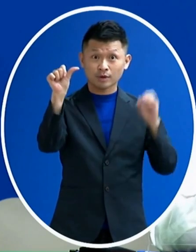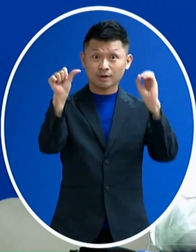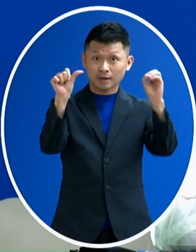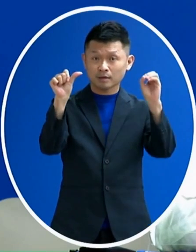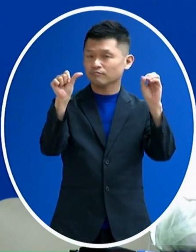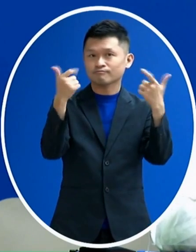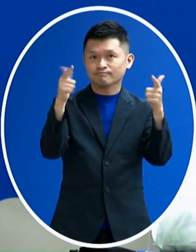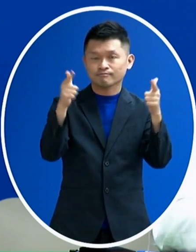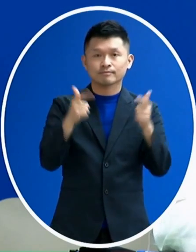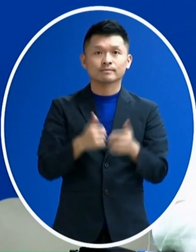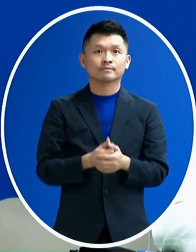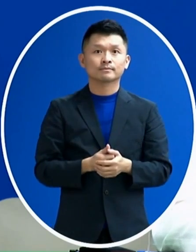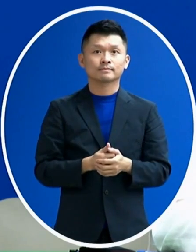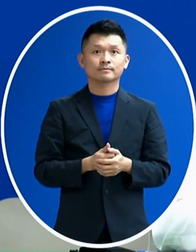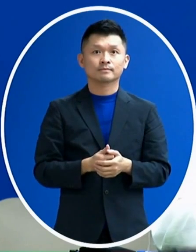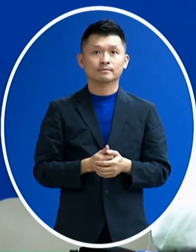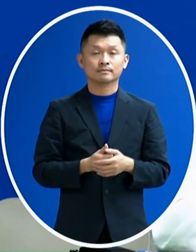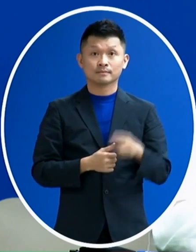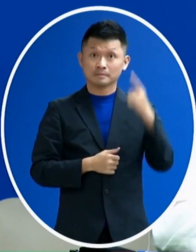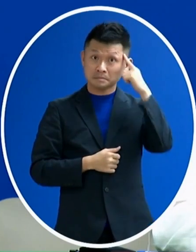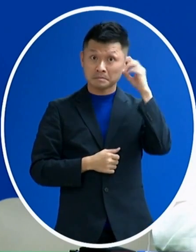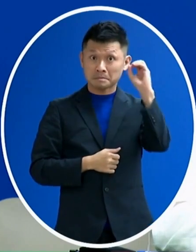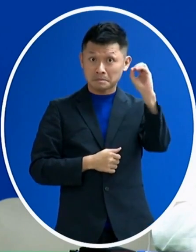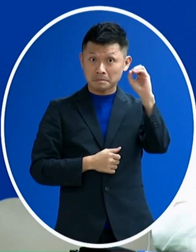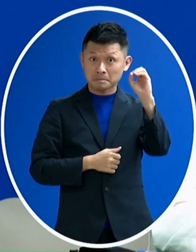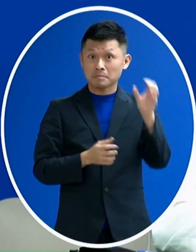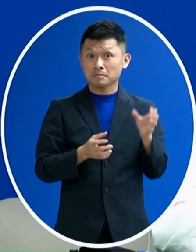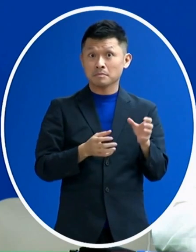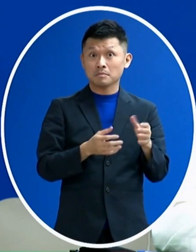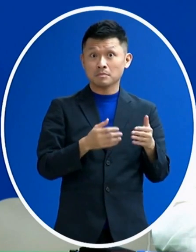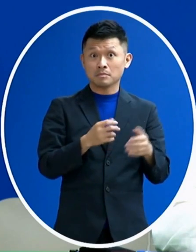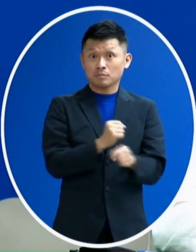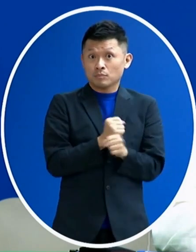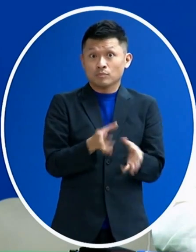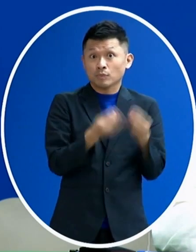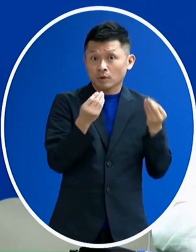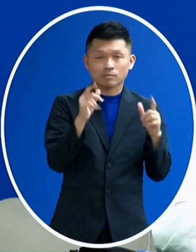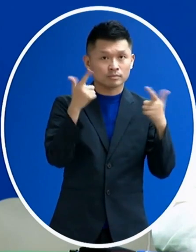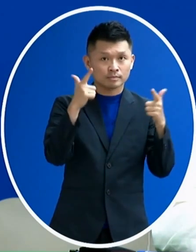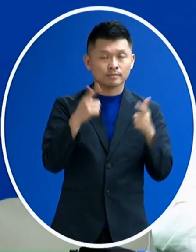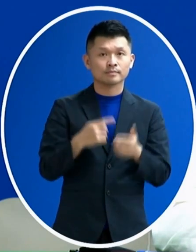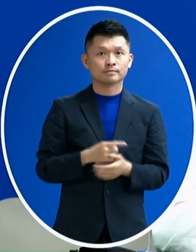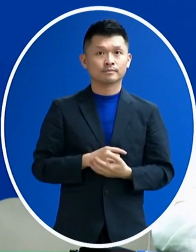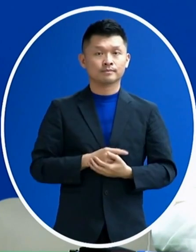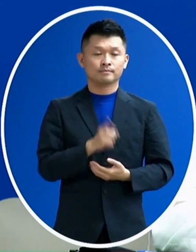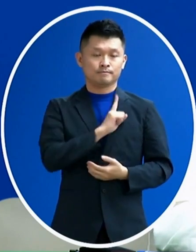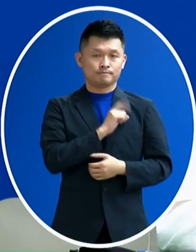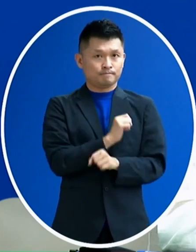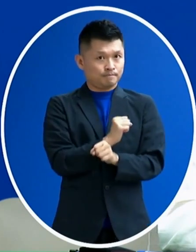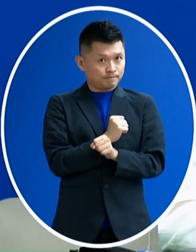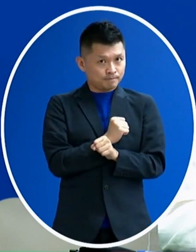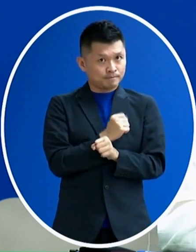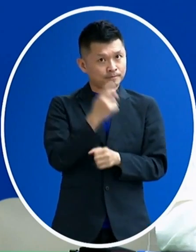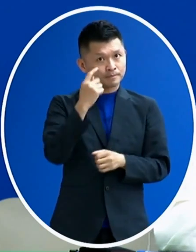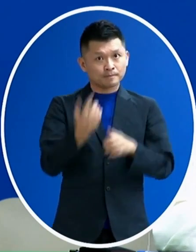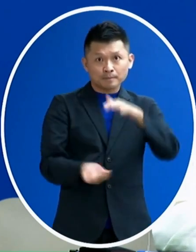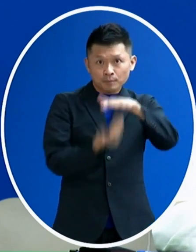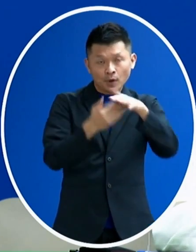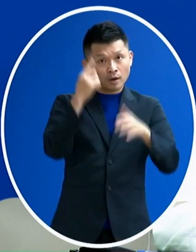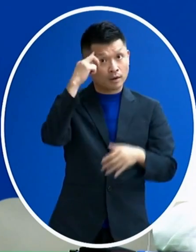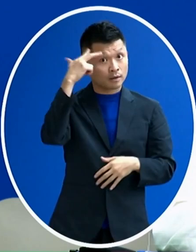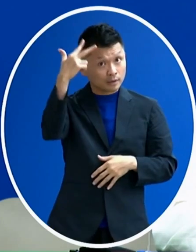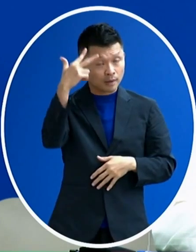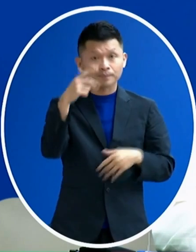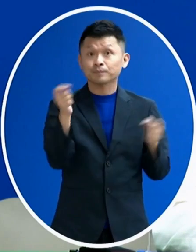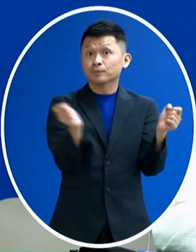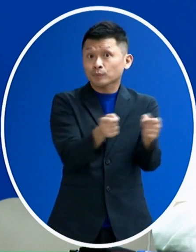零并没有这个一定是零，这个 N 就是使自主健康管理的天数，最长可以到七天，最短